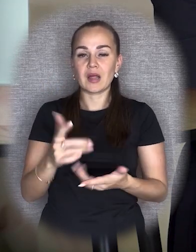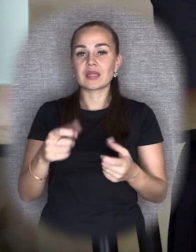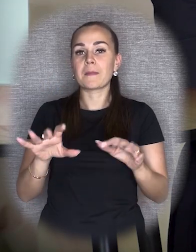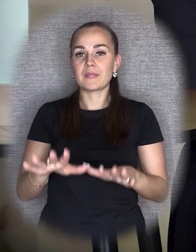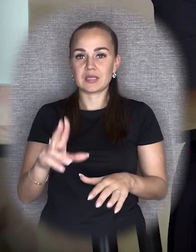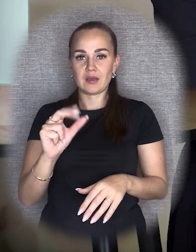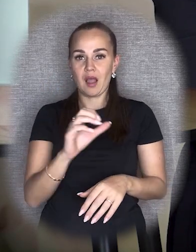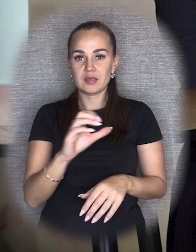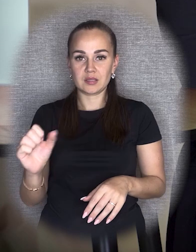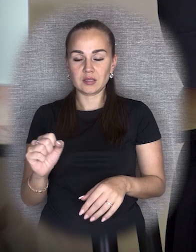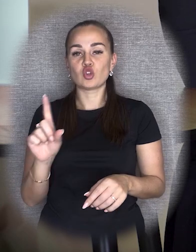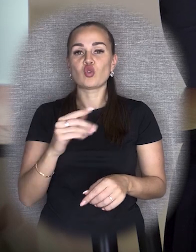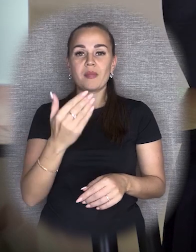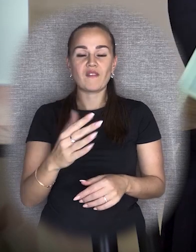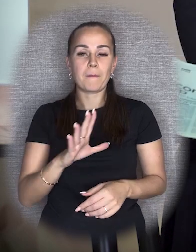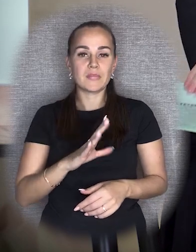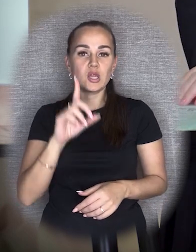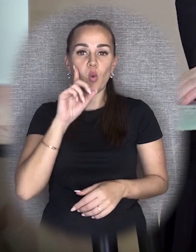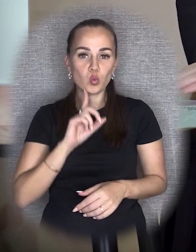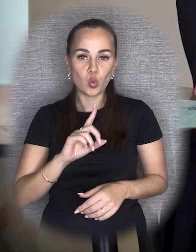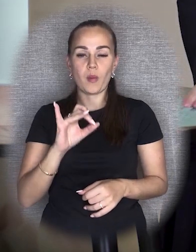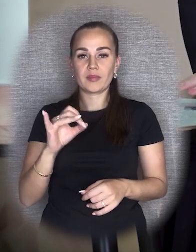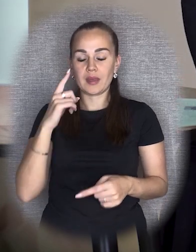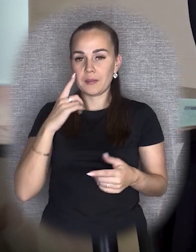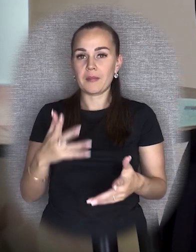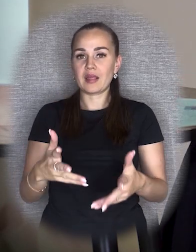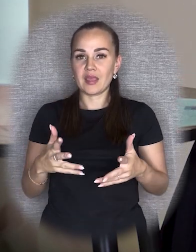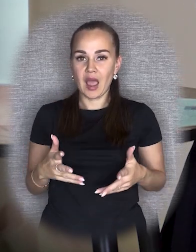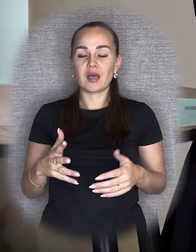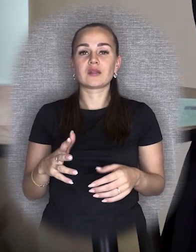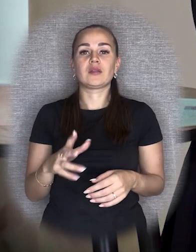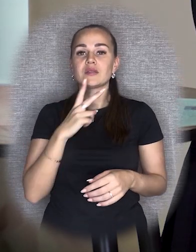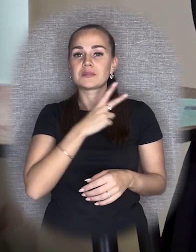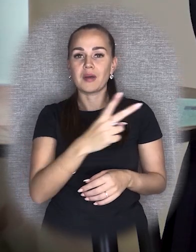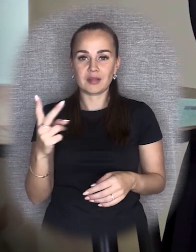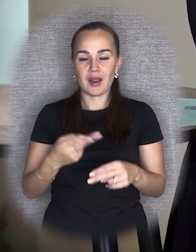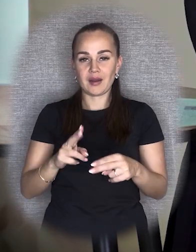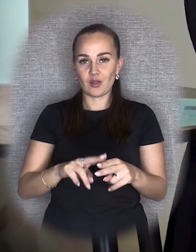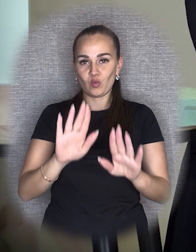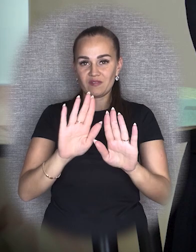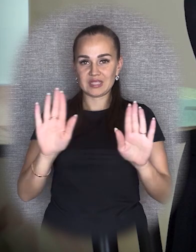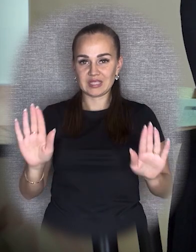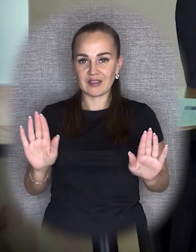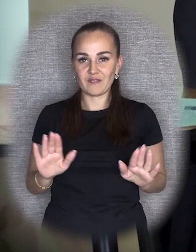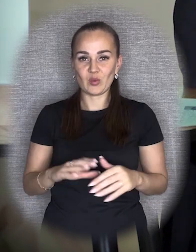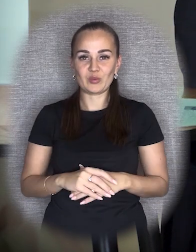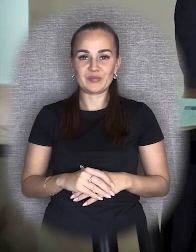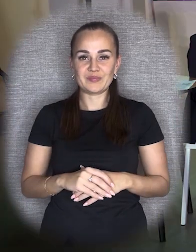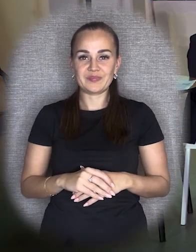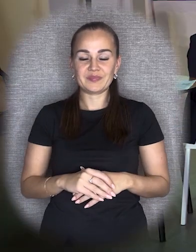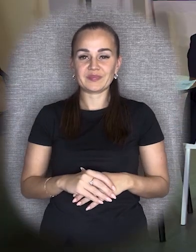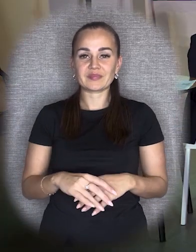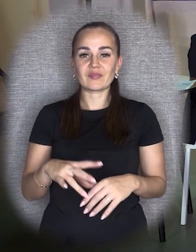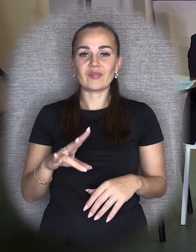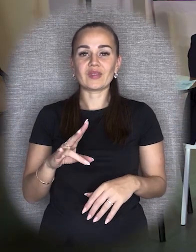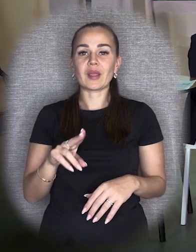на кассе для того, чтобы вам было удобно и понятно смотреть эту выставку. Ну и